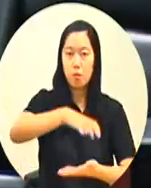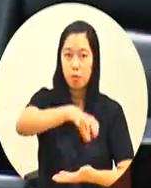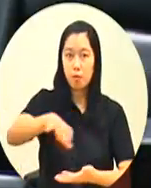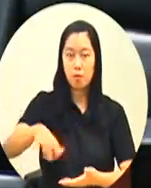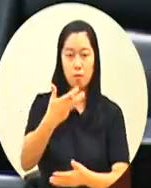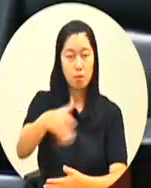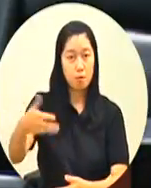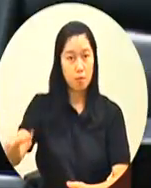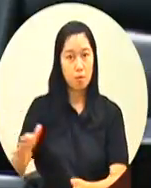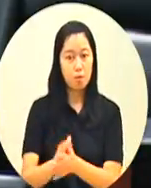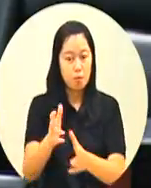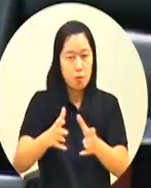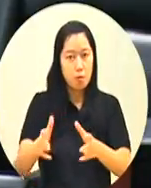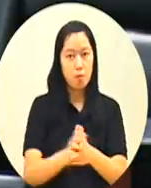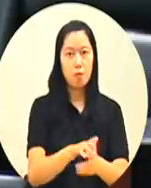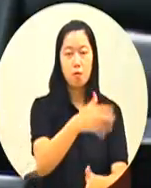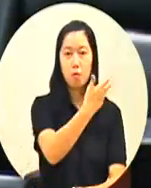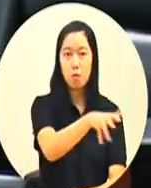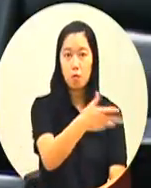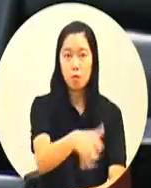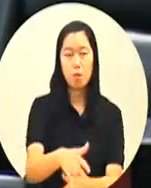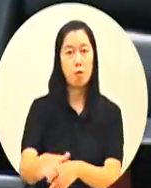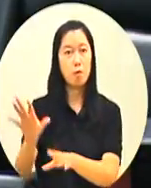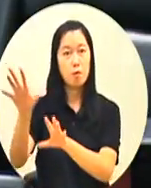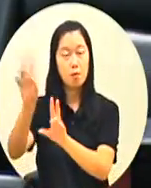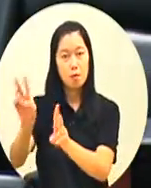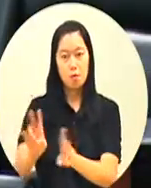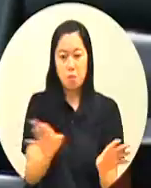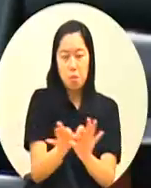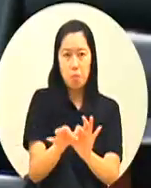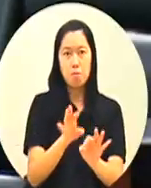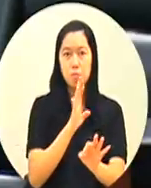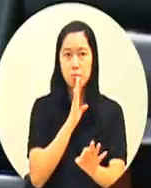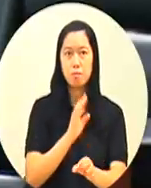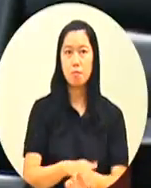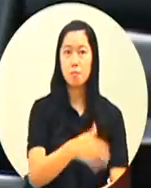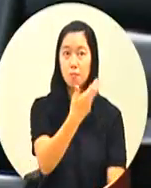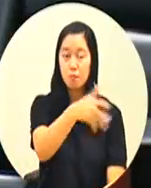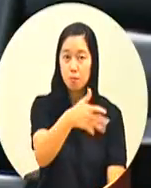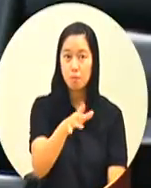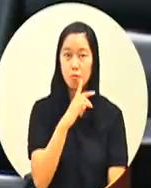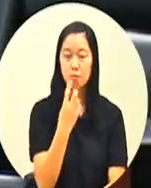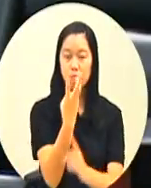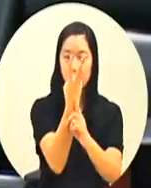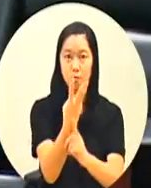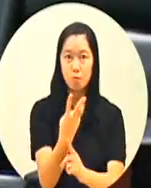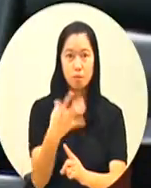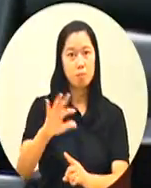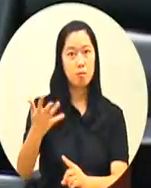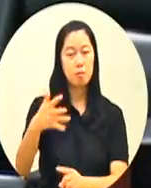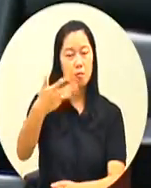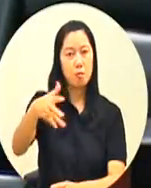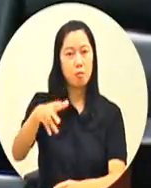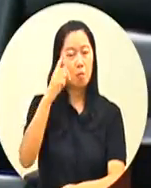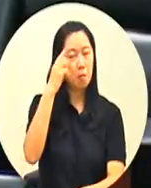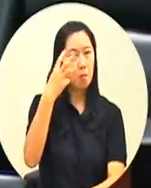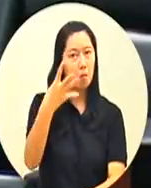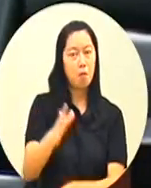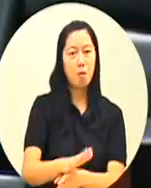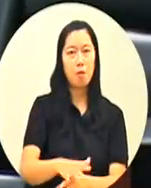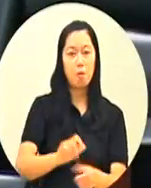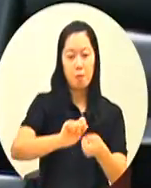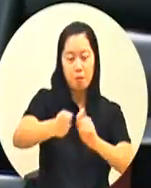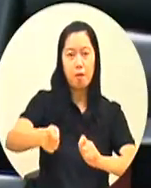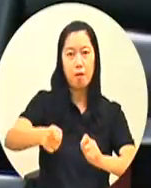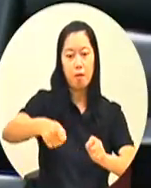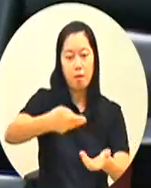分，没有电就会没有水，吼，停电那也是点蜡可以点蜡烛啦，可是没有水三天哦，就连泡面都没办法